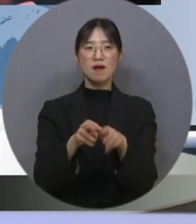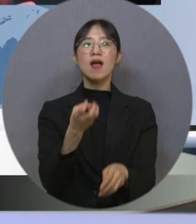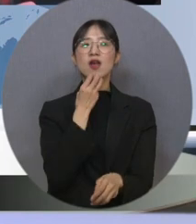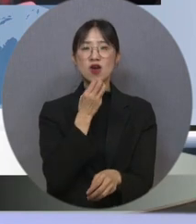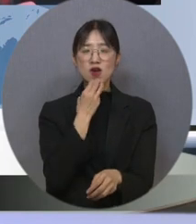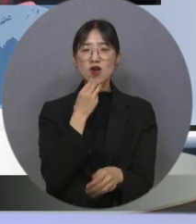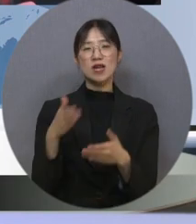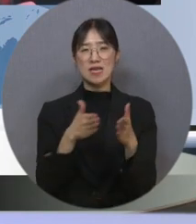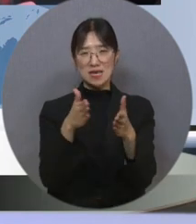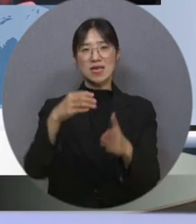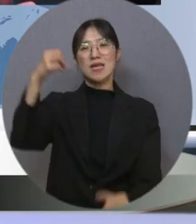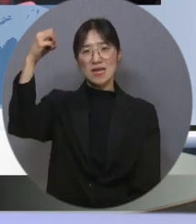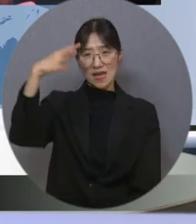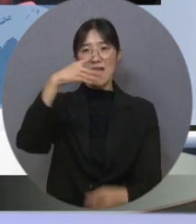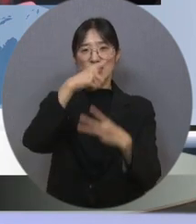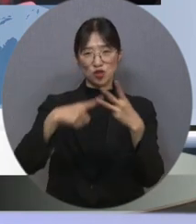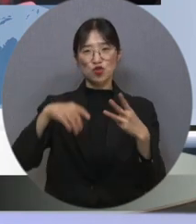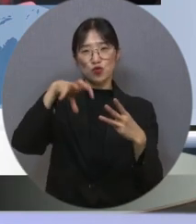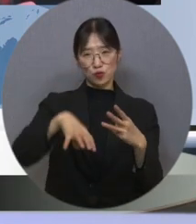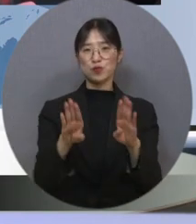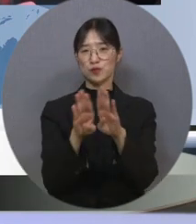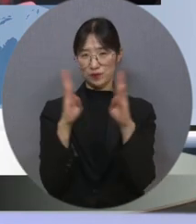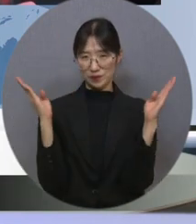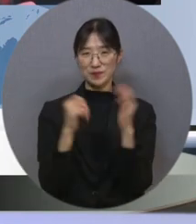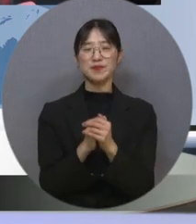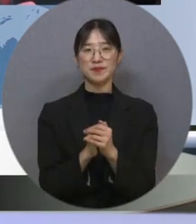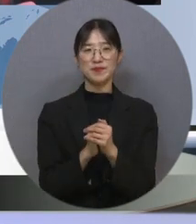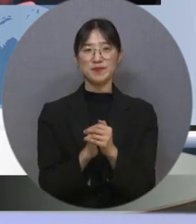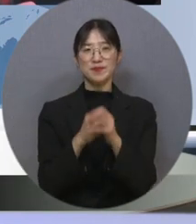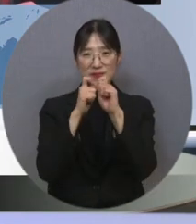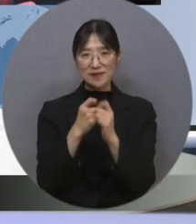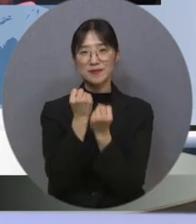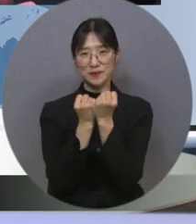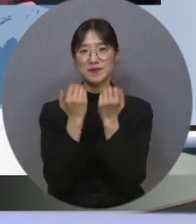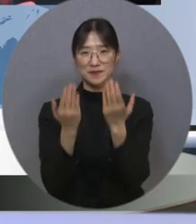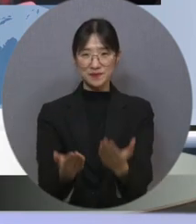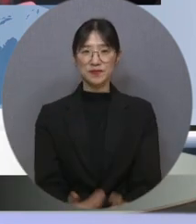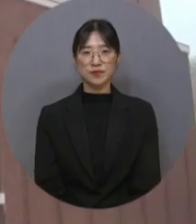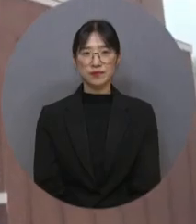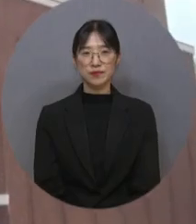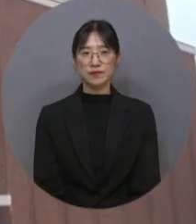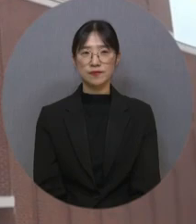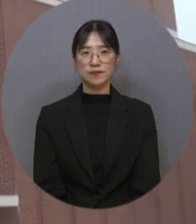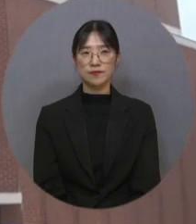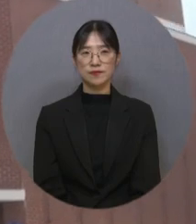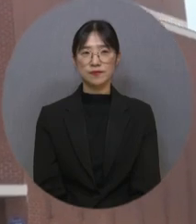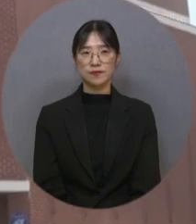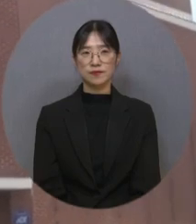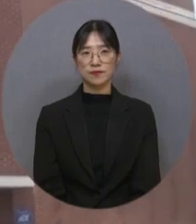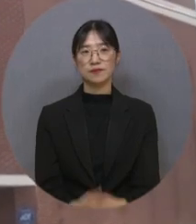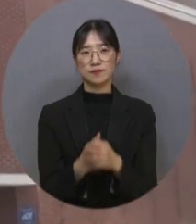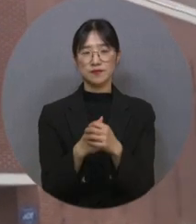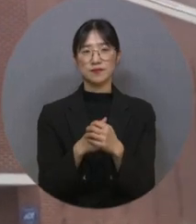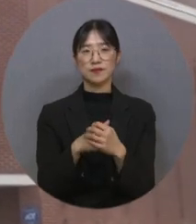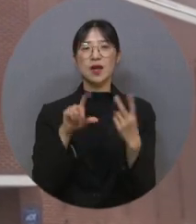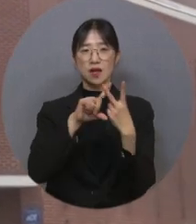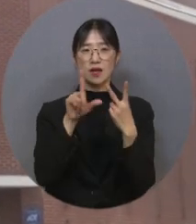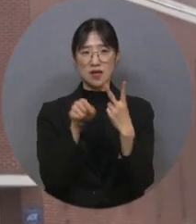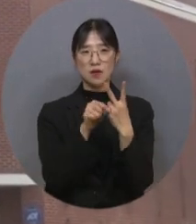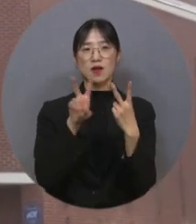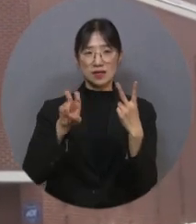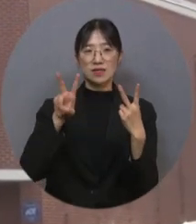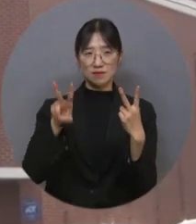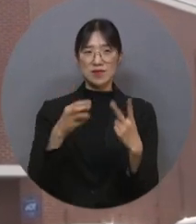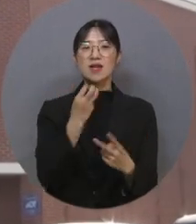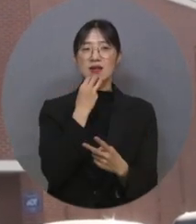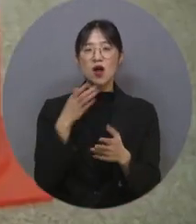경기도 양주에 문을 열었습니다 자세한 내용 정홍선 기자가 전합니다 지난 22일 경기양주